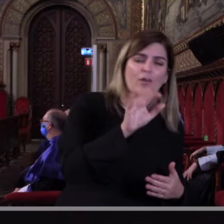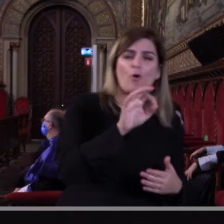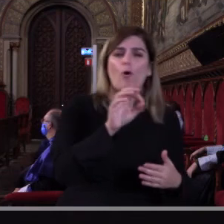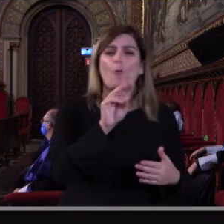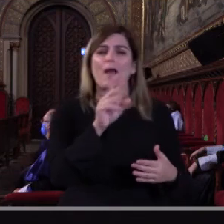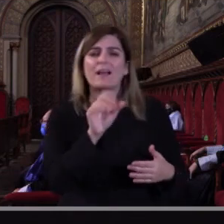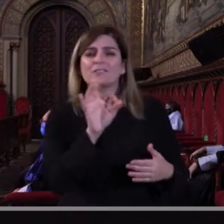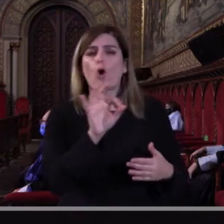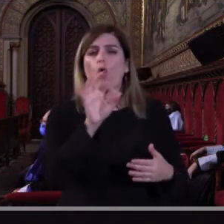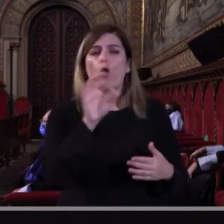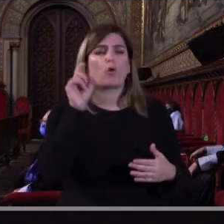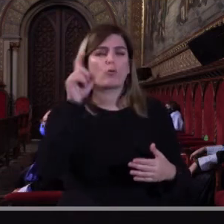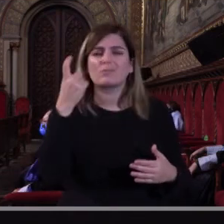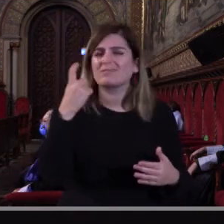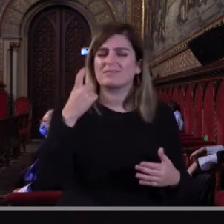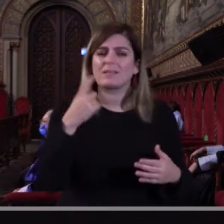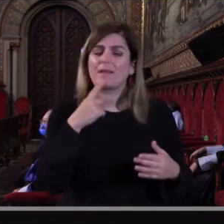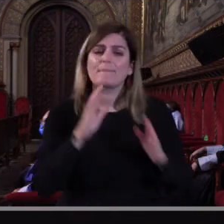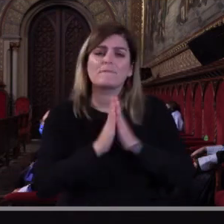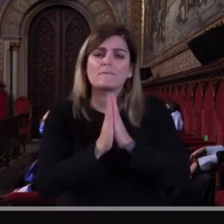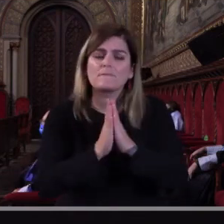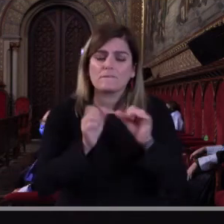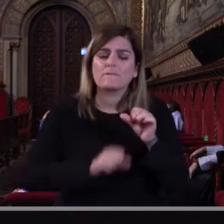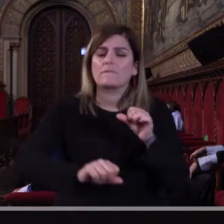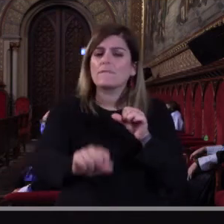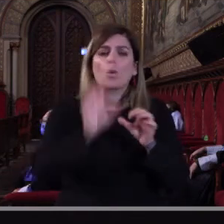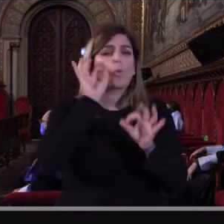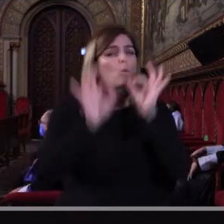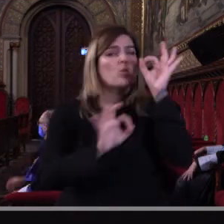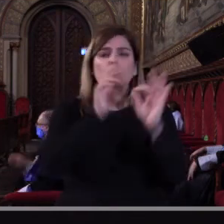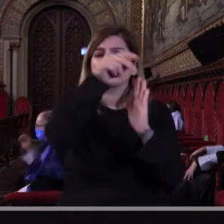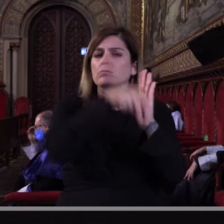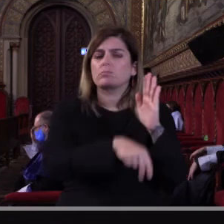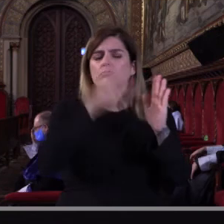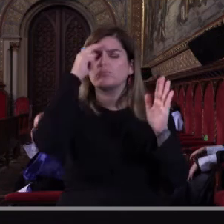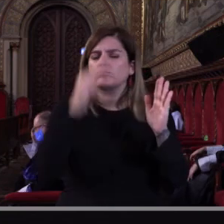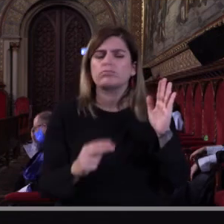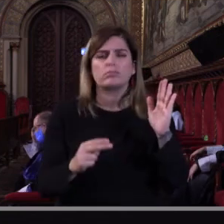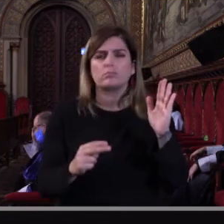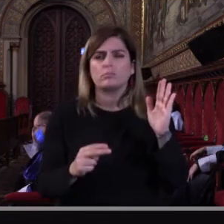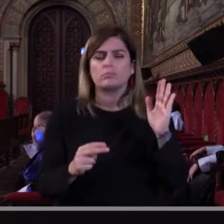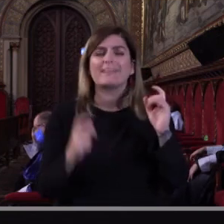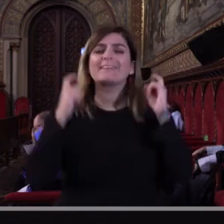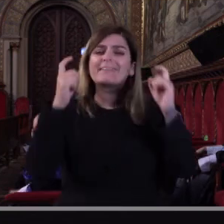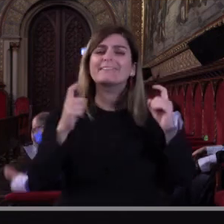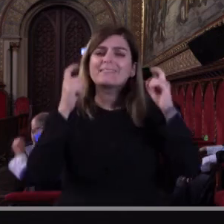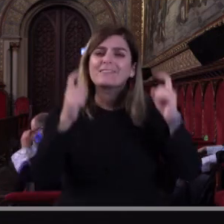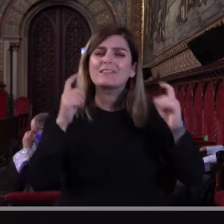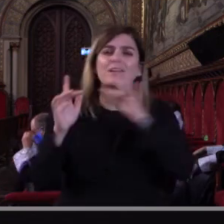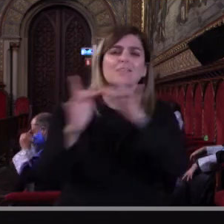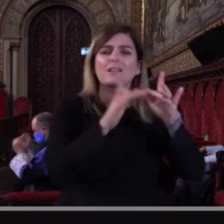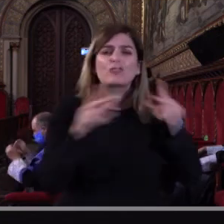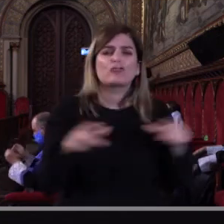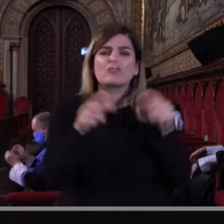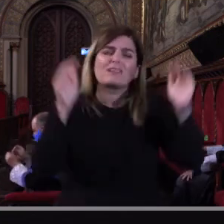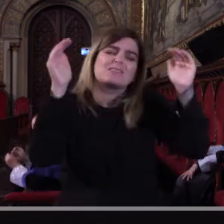els demano que extremin aquestes properes setmanes les mesures de protecció, que rebaixin al màxim les